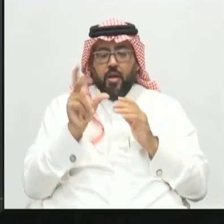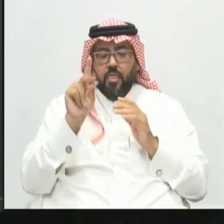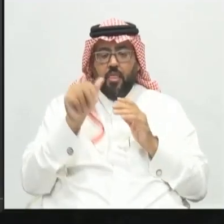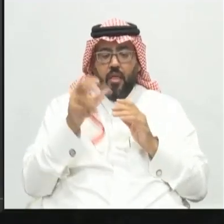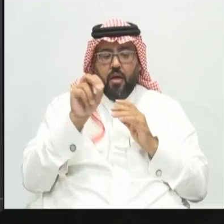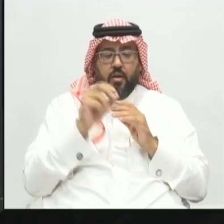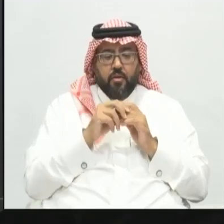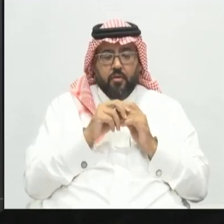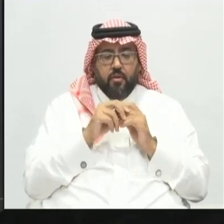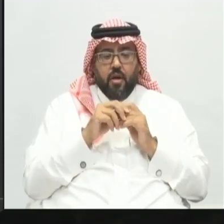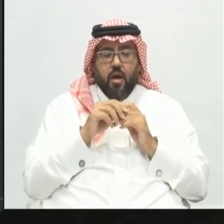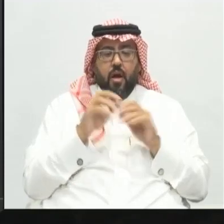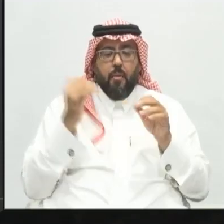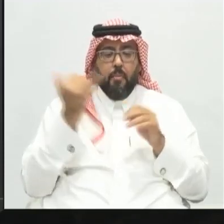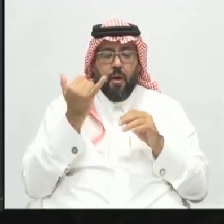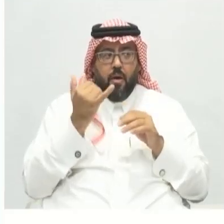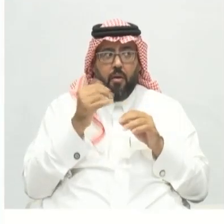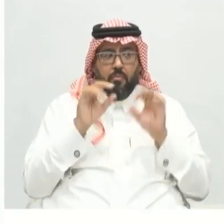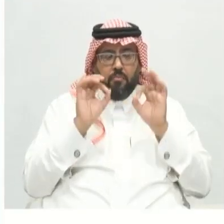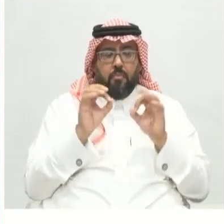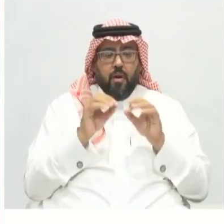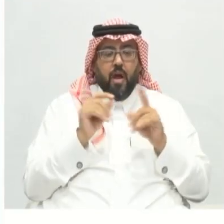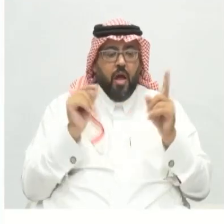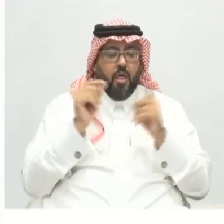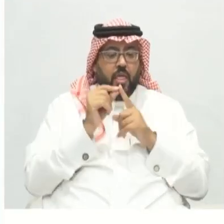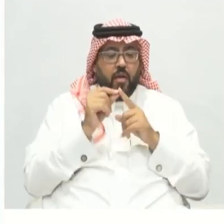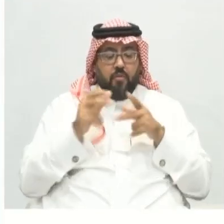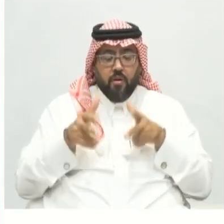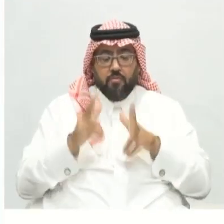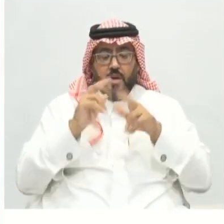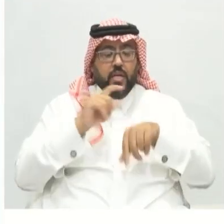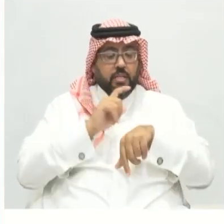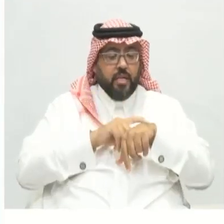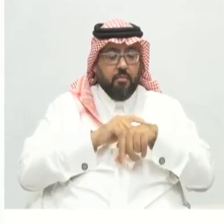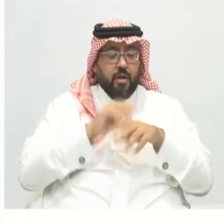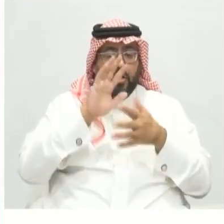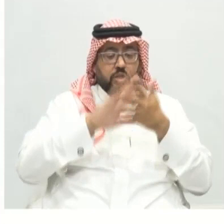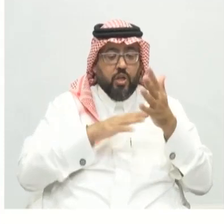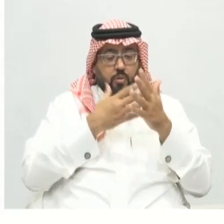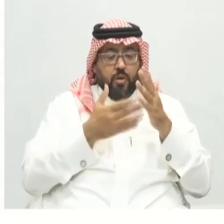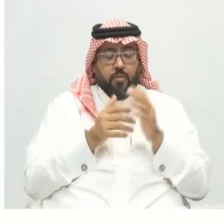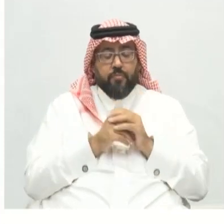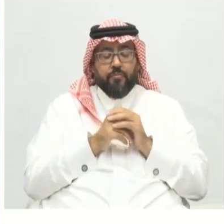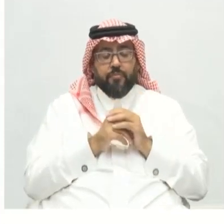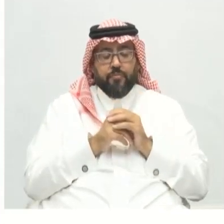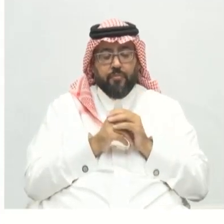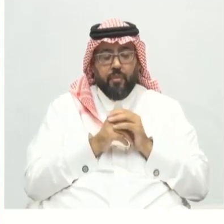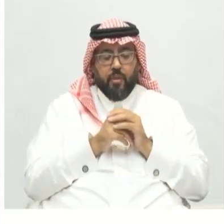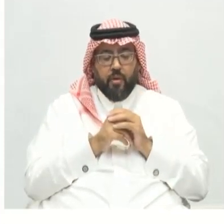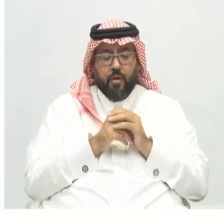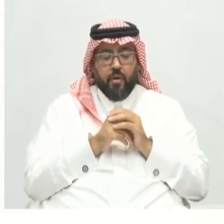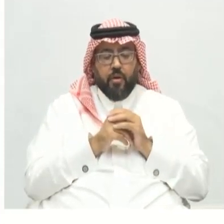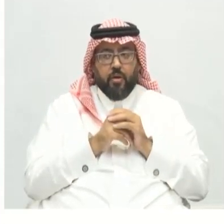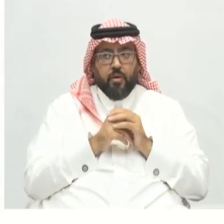النطاق هو المهام المطلوبه لتحقيق اهداف المشروع الزمن هو الجدول الزمني للمشروع